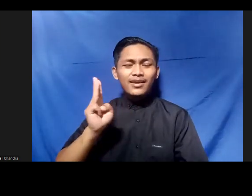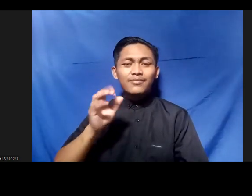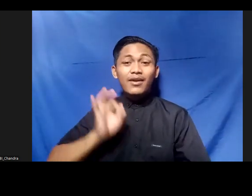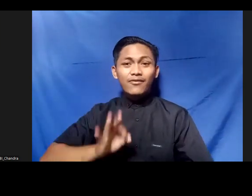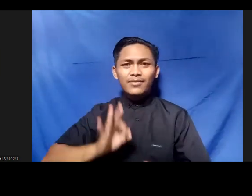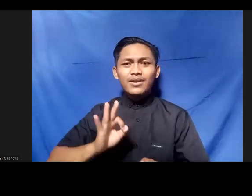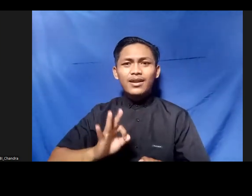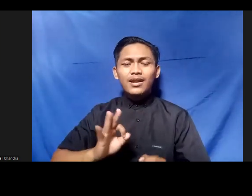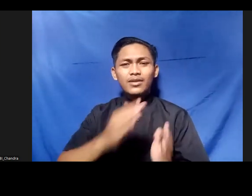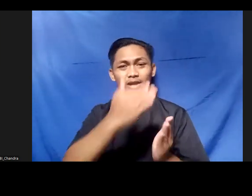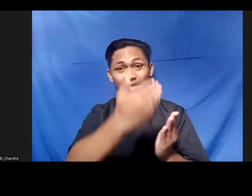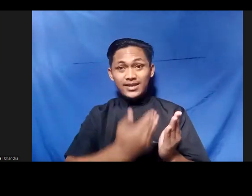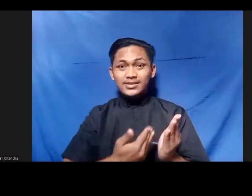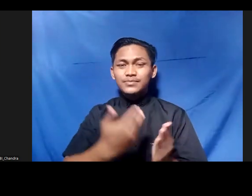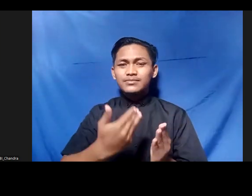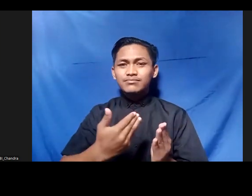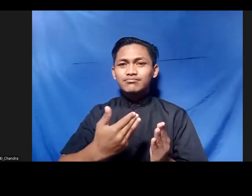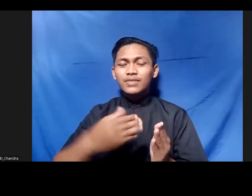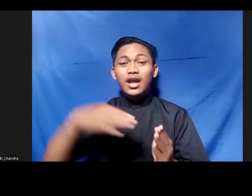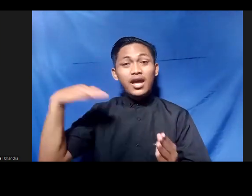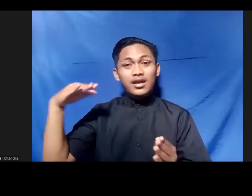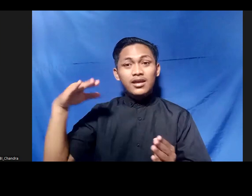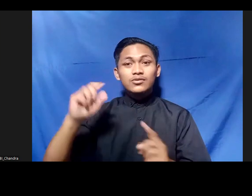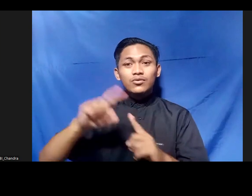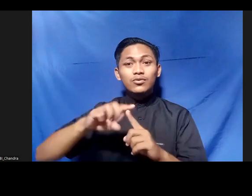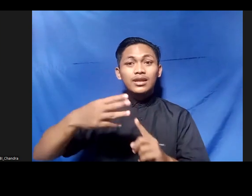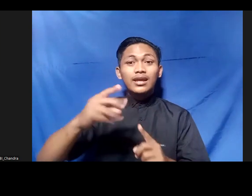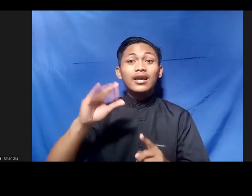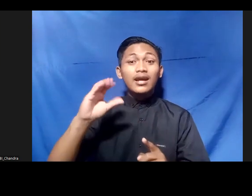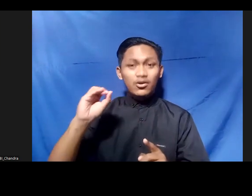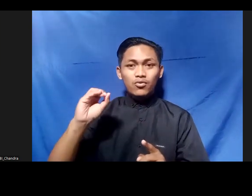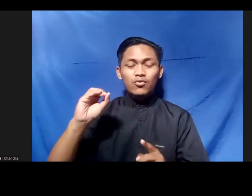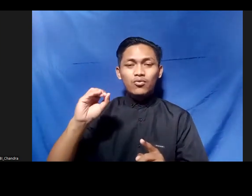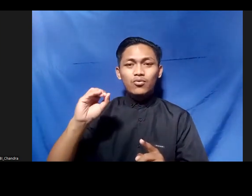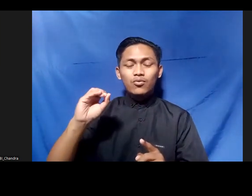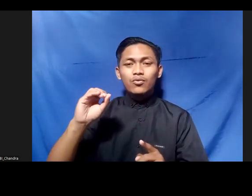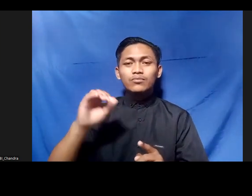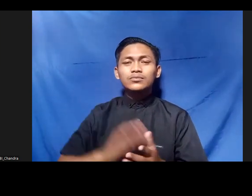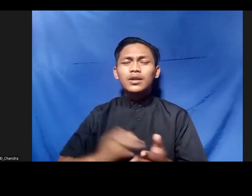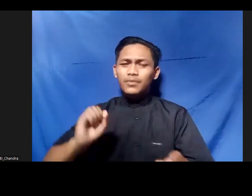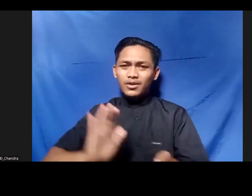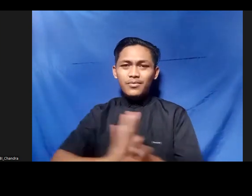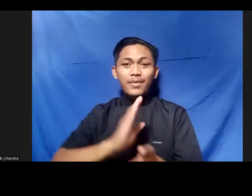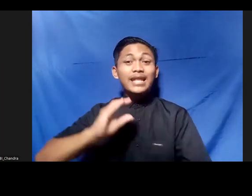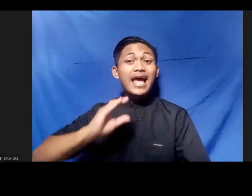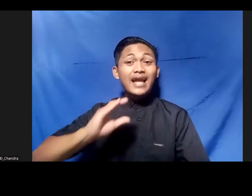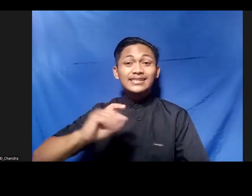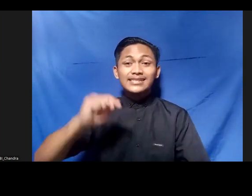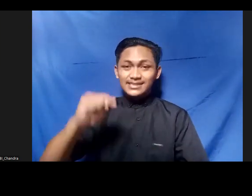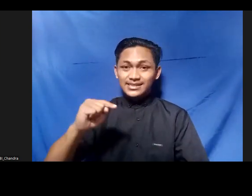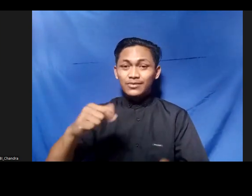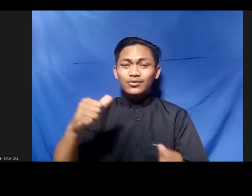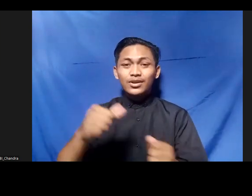tools yang telah meluangkan waktunya di pagi hari ini untuk join pada Zoom meeting